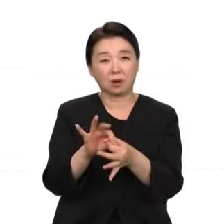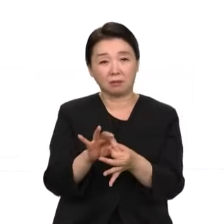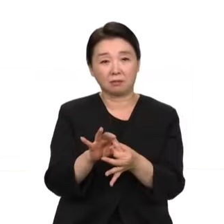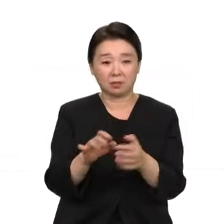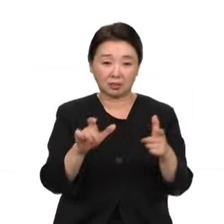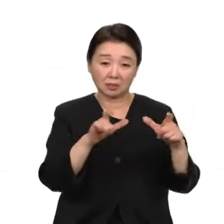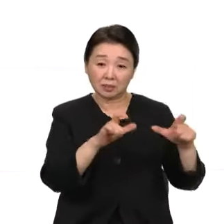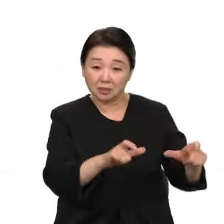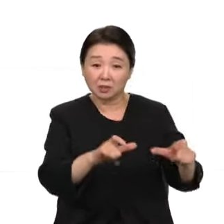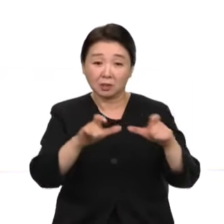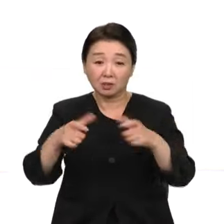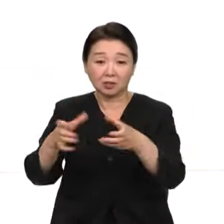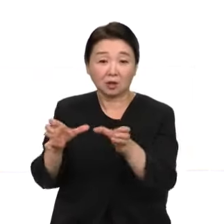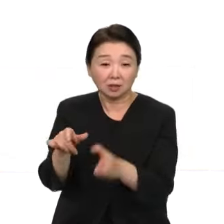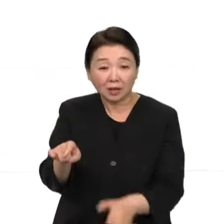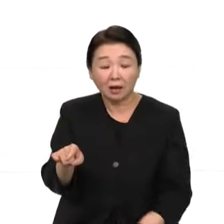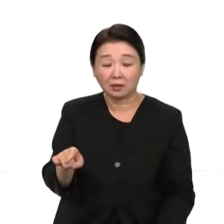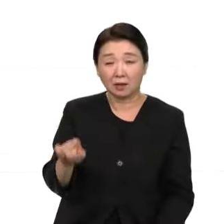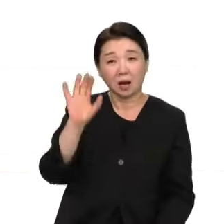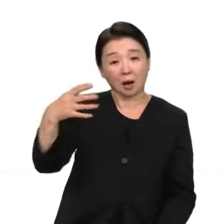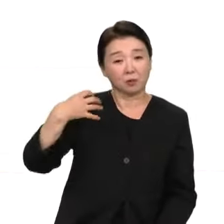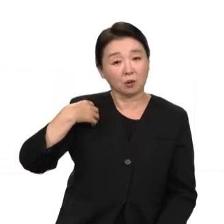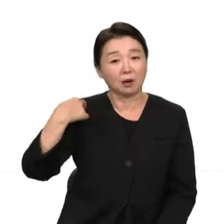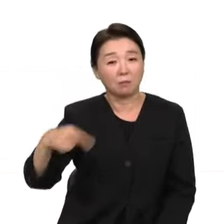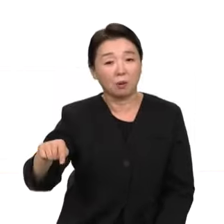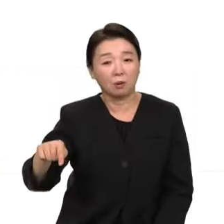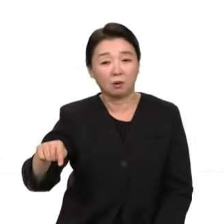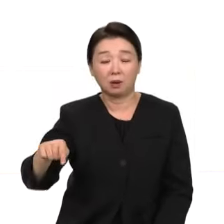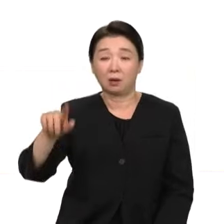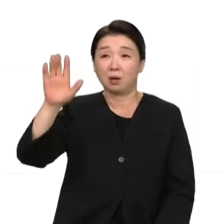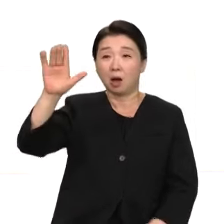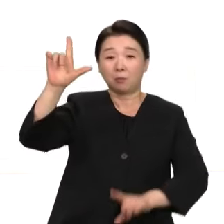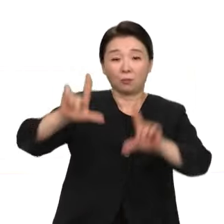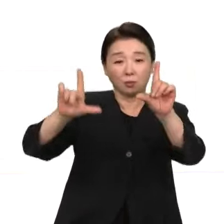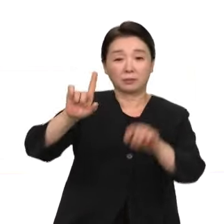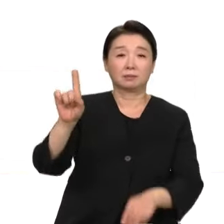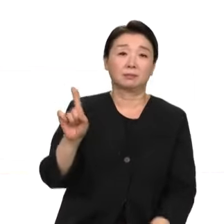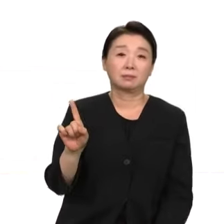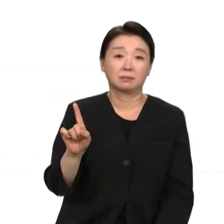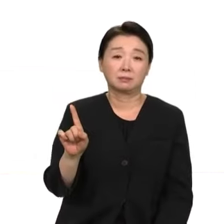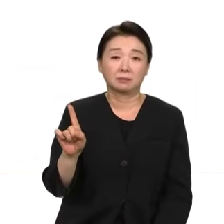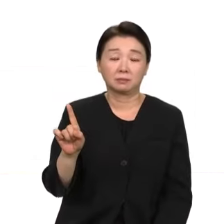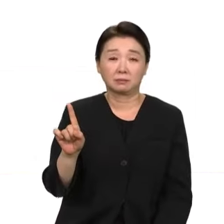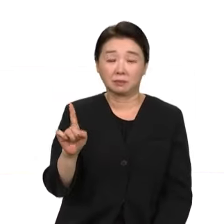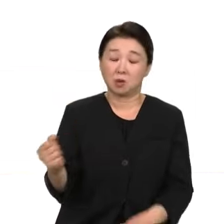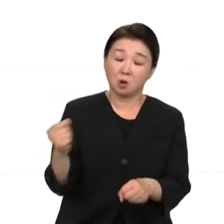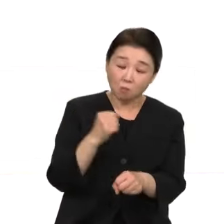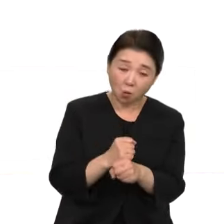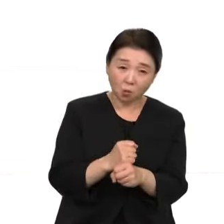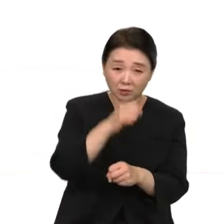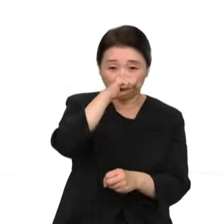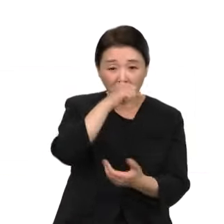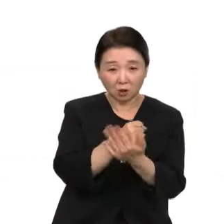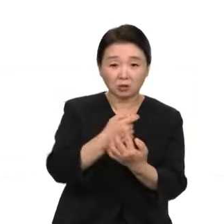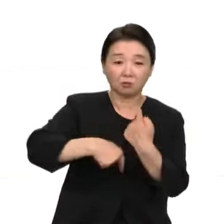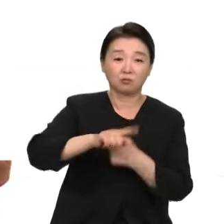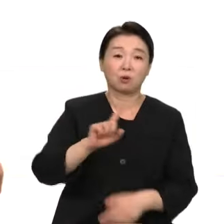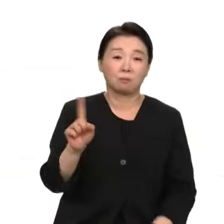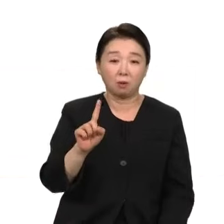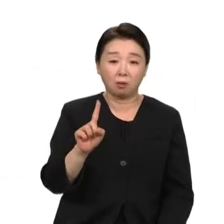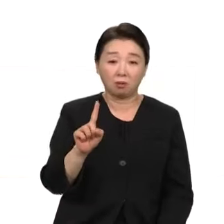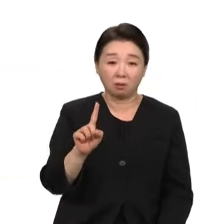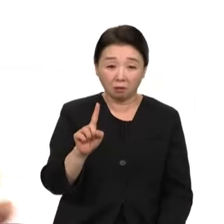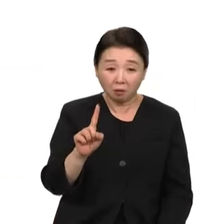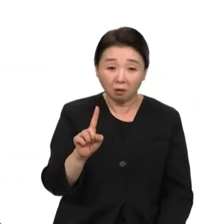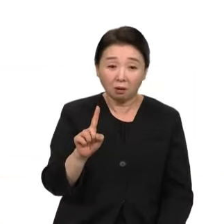지역 당이 어떤 역할을 해야 되고 어떤 모습으로 복원되고 정상화되어야 하는지 답이 없는